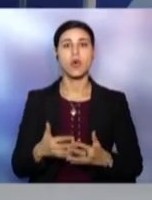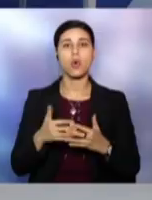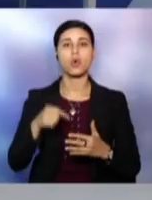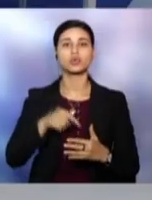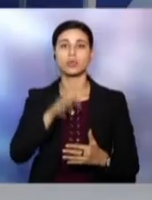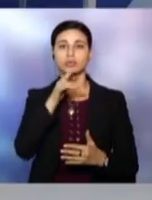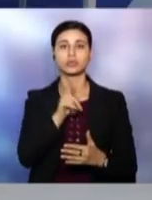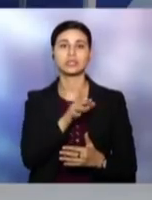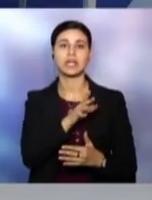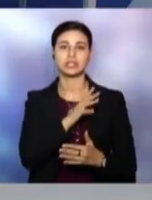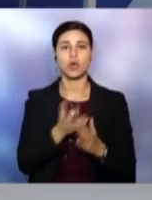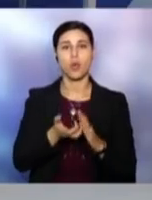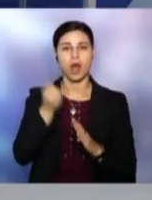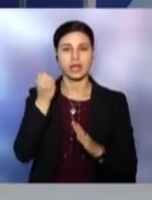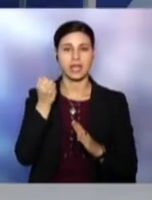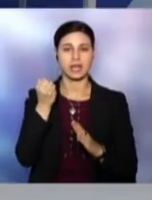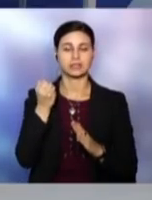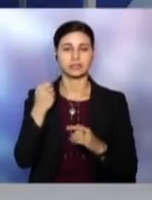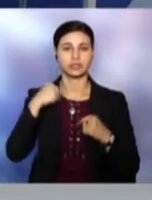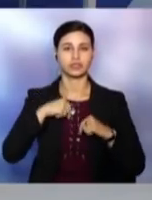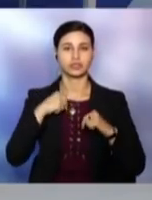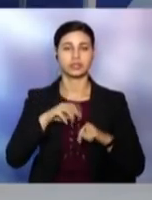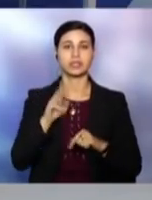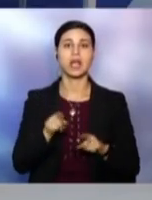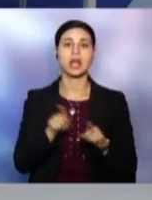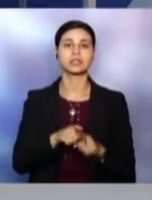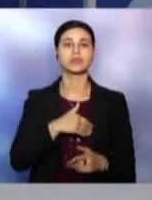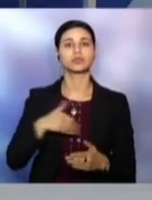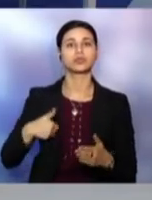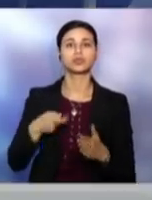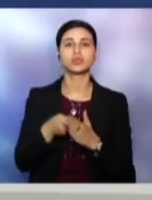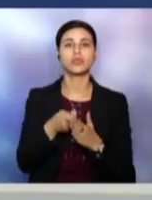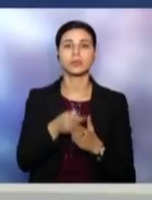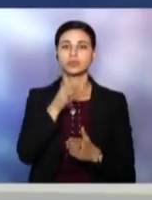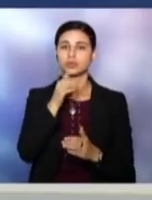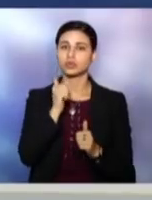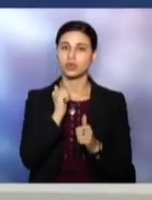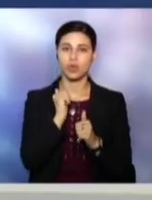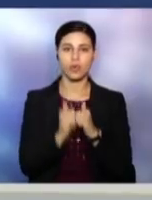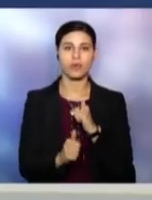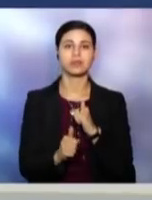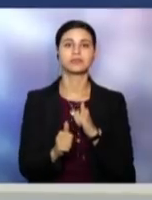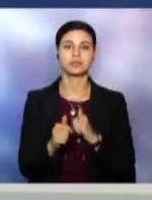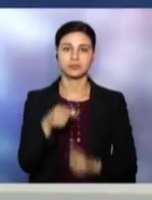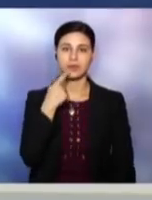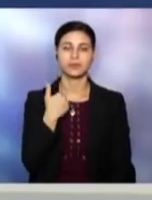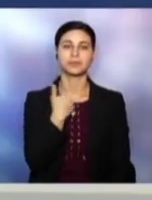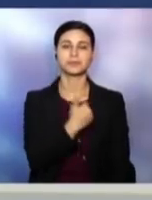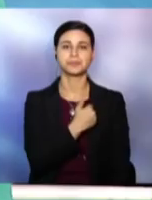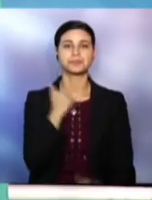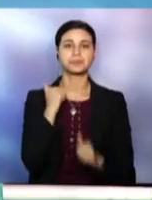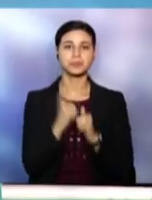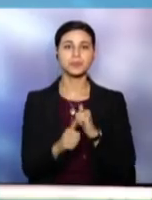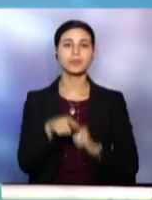დროს დედისგან და ასევე ვთქვათ ძუძუთი კვების შემთხვევაში, მე ამას ყოველთვის სადაც ჩამივარდება საშუალება